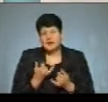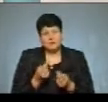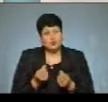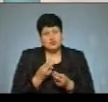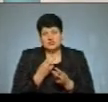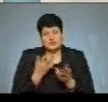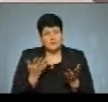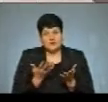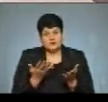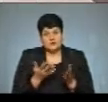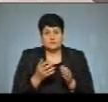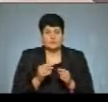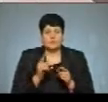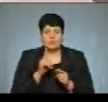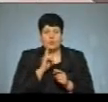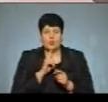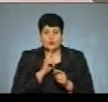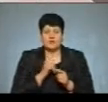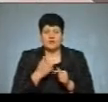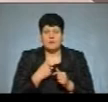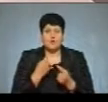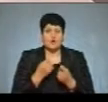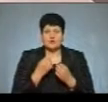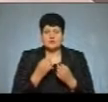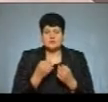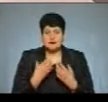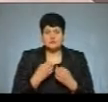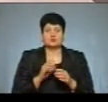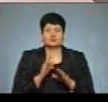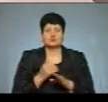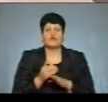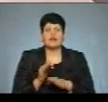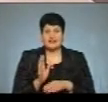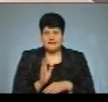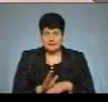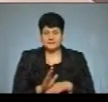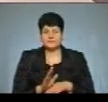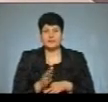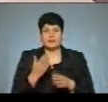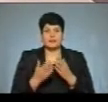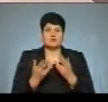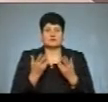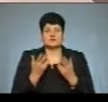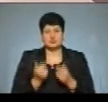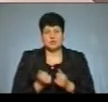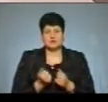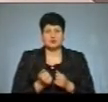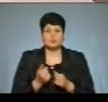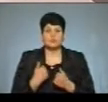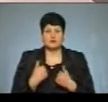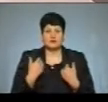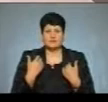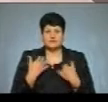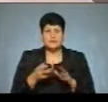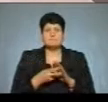не бачимо. Вони ще тільки, що поки там нам говорять про те, що вони будуть виділені. Але, звичайно, що ми вже